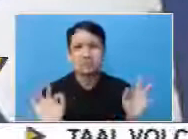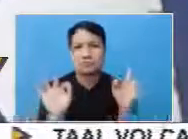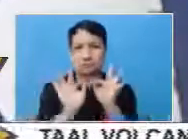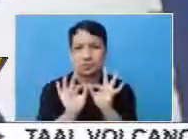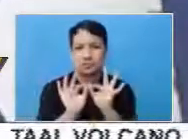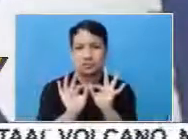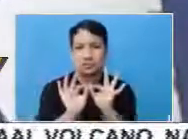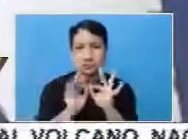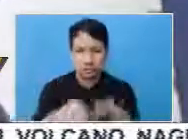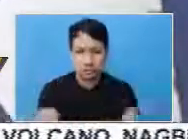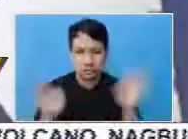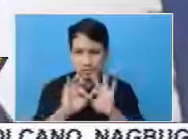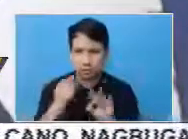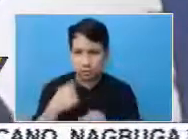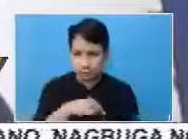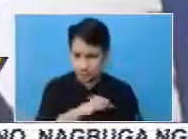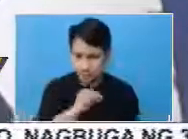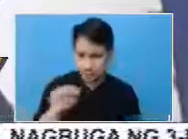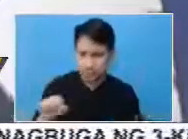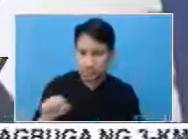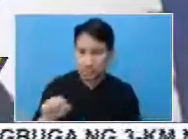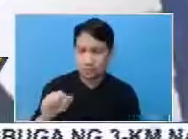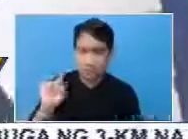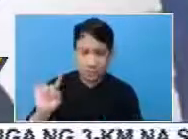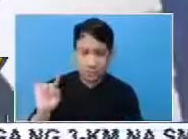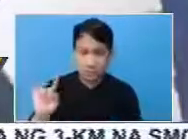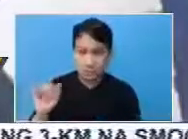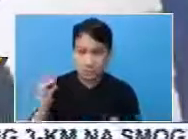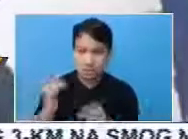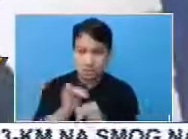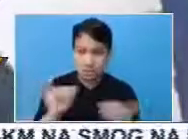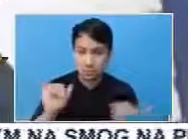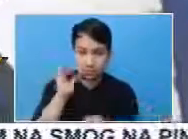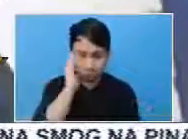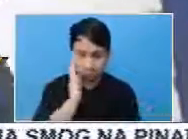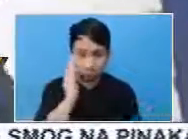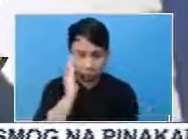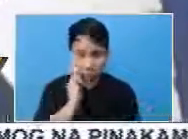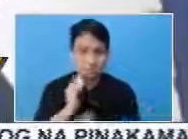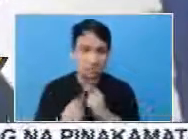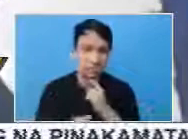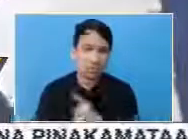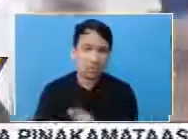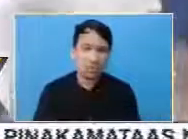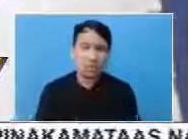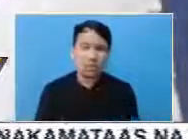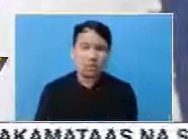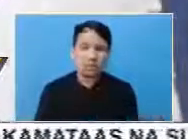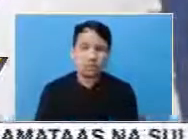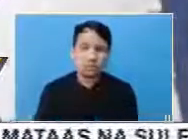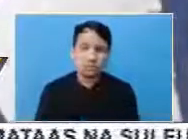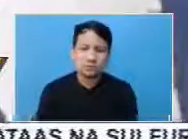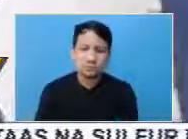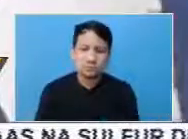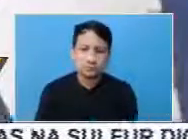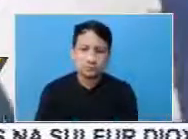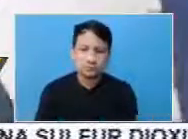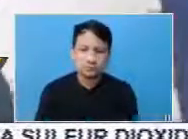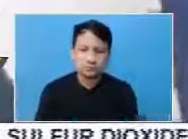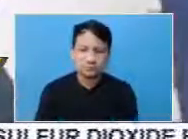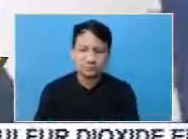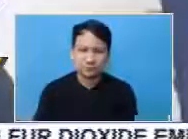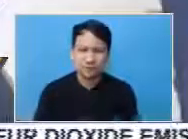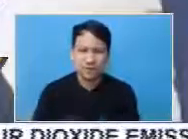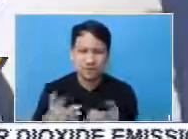pulis po na pag nakakaranas po tayo ng mga ganitong mga nararamdaman, humingi po tayo ng tulong. Meron po kasi kami dito sa Guardian, tinatawag